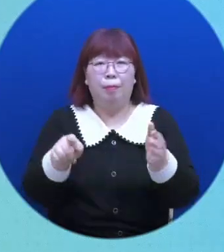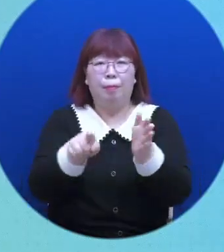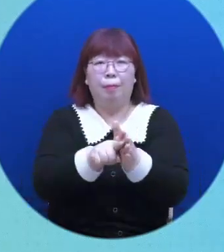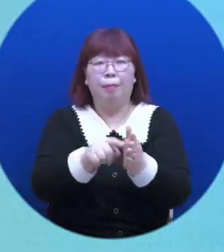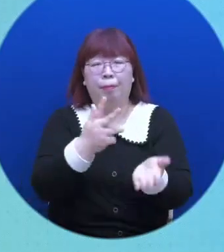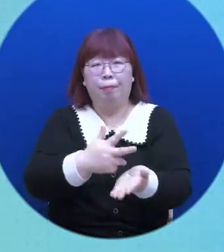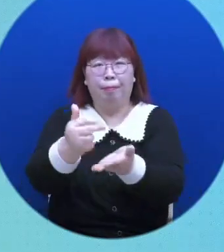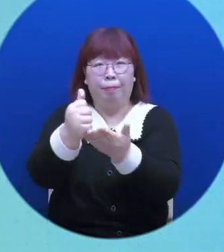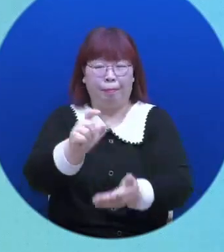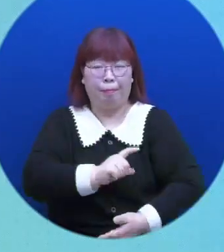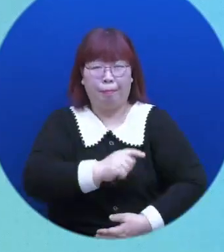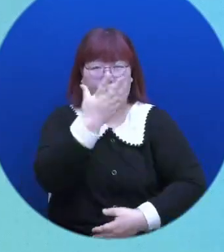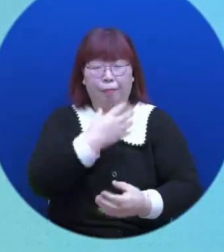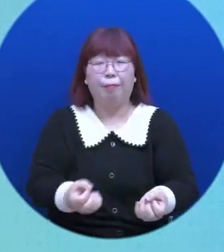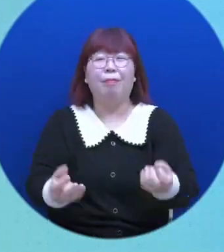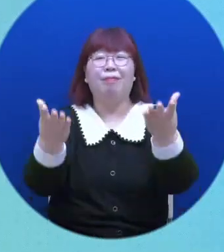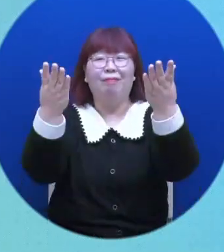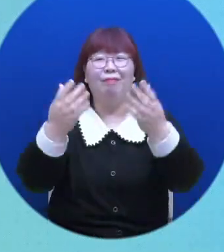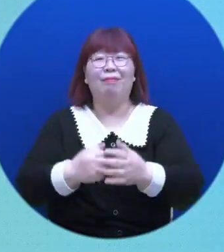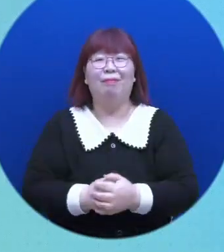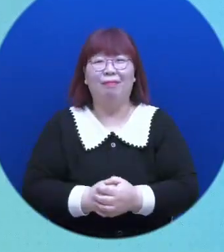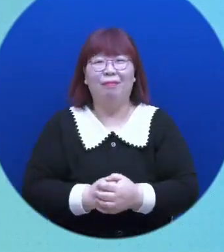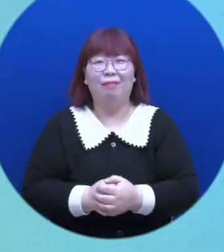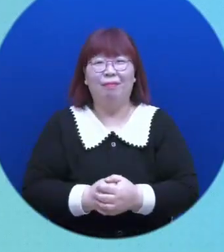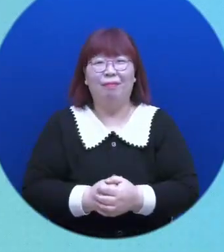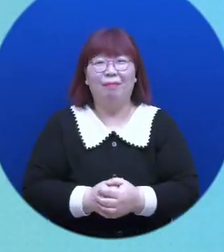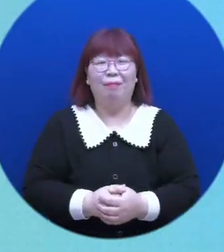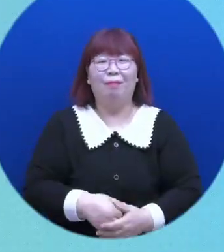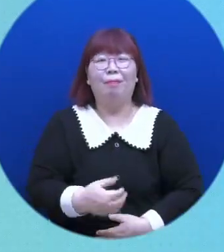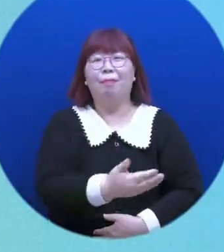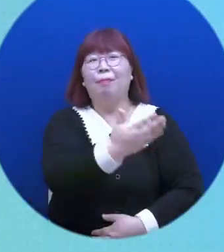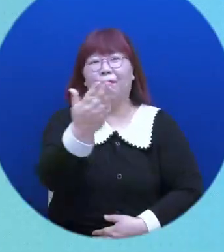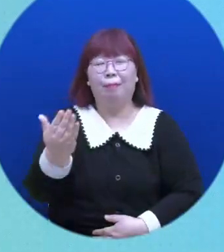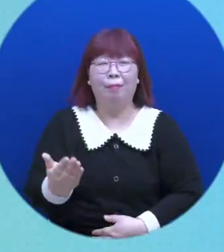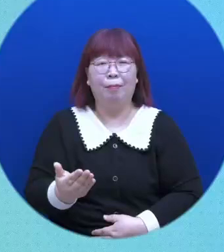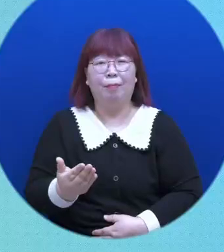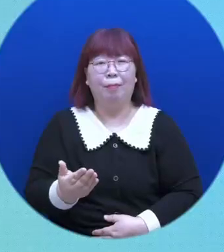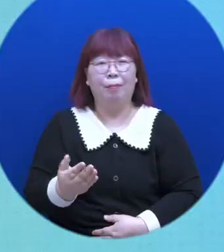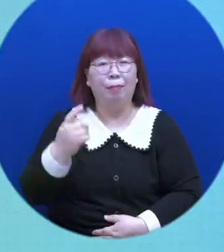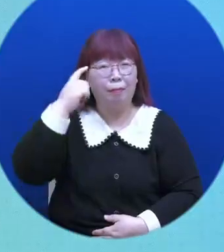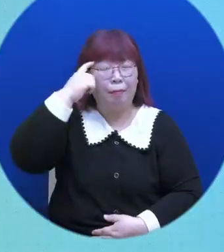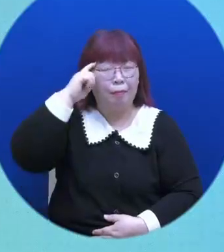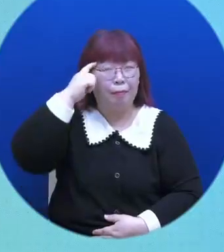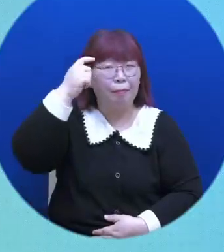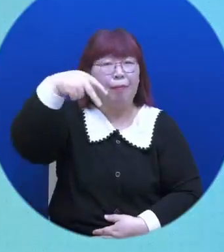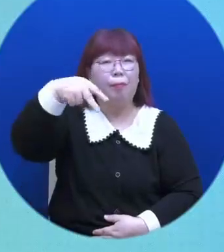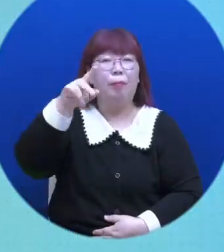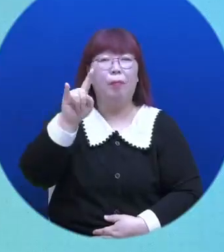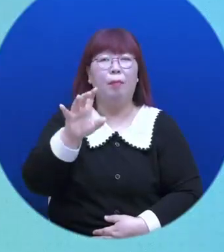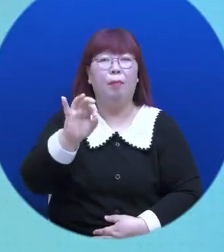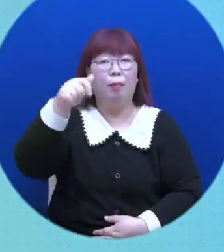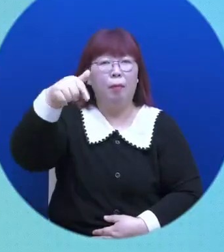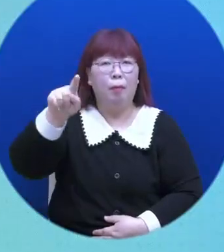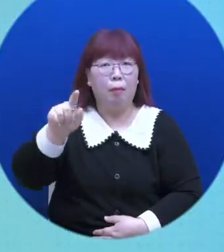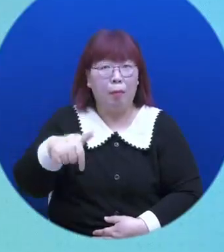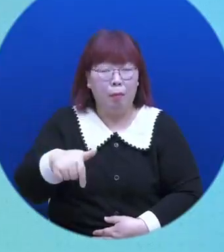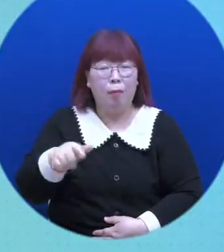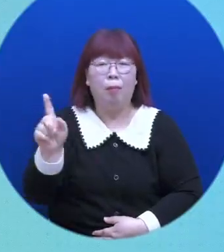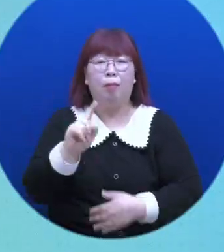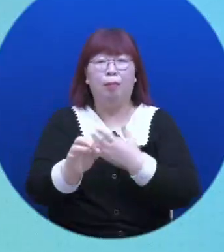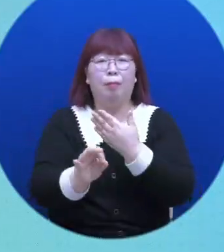믿으시기를 주의 이름으로 축원합니다. 여러분, 생각이라고 하는 것은